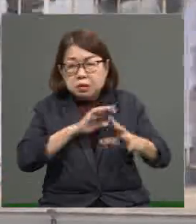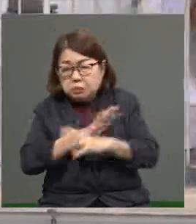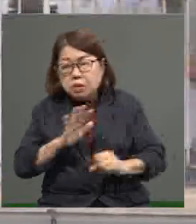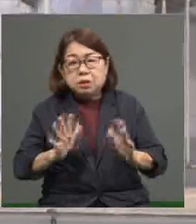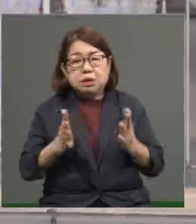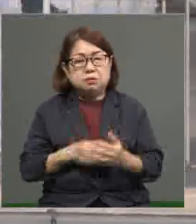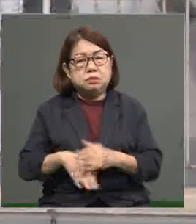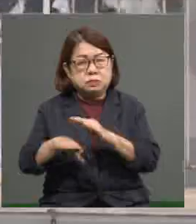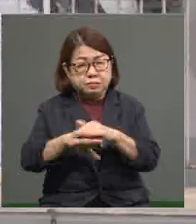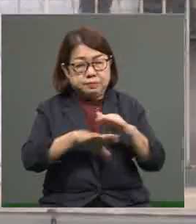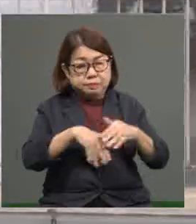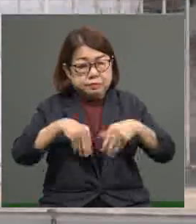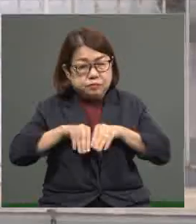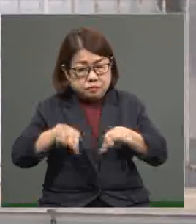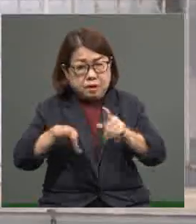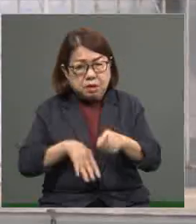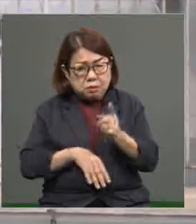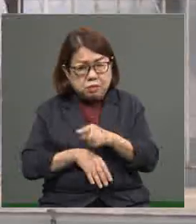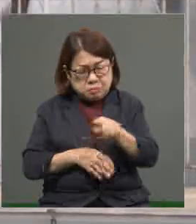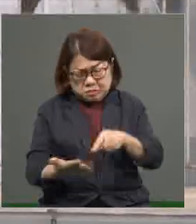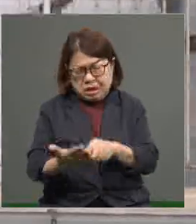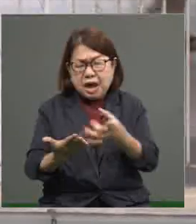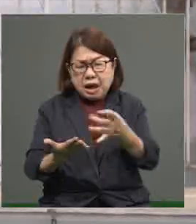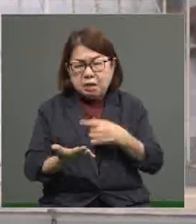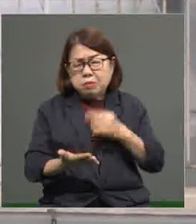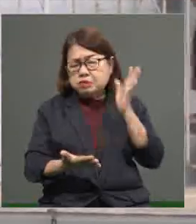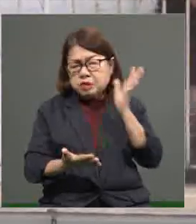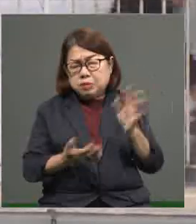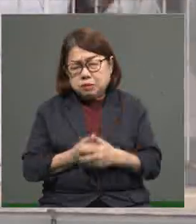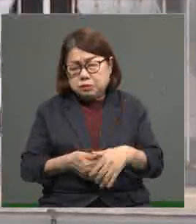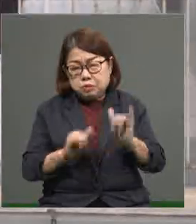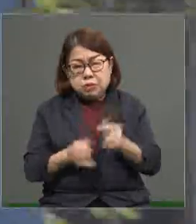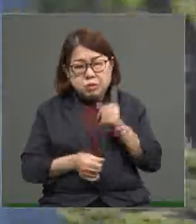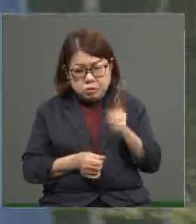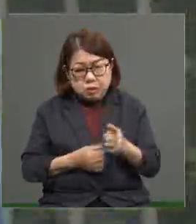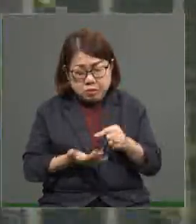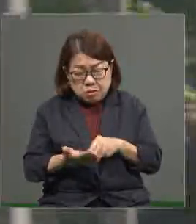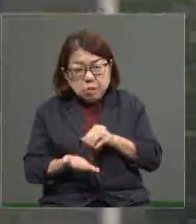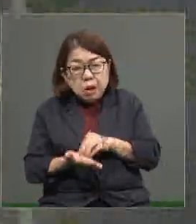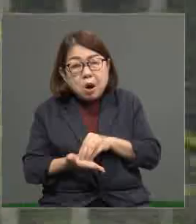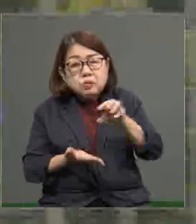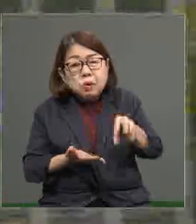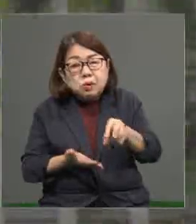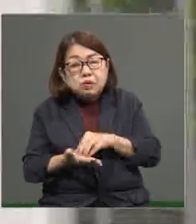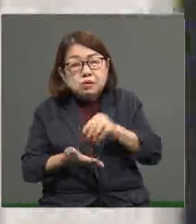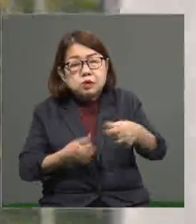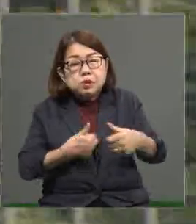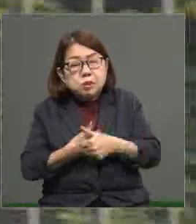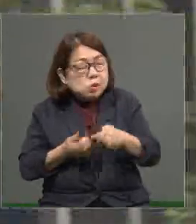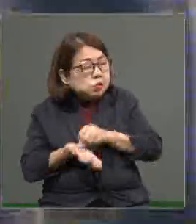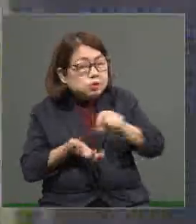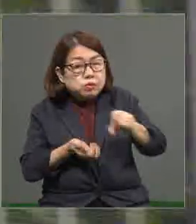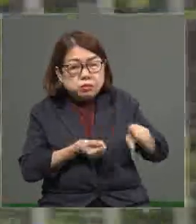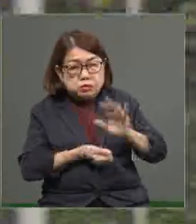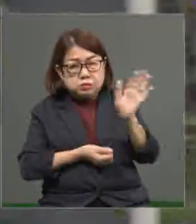ฉะนั้นขอเตือนประชาชนอย่าไปหลงเชื่อนะข้อก็ขอความร่วมมือนะครับไม่ส่งต่อหรือแชร์ข้อมูลต่อในสื่อสังคมออนไลน์ต่าง